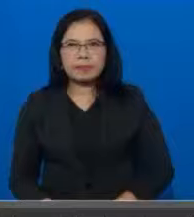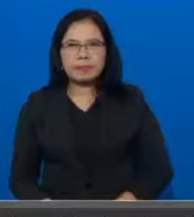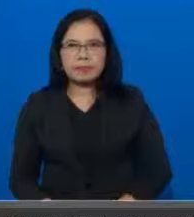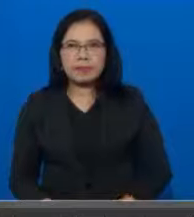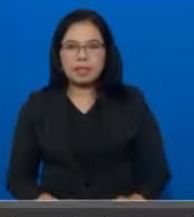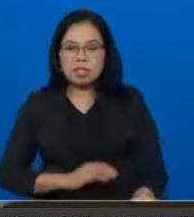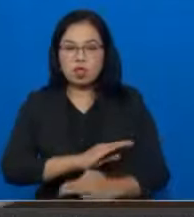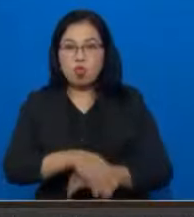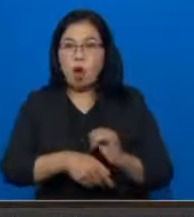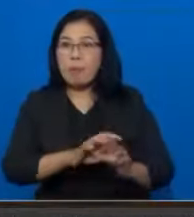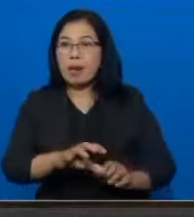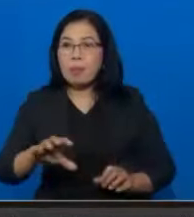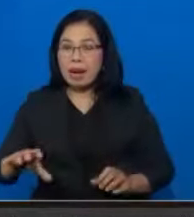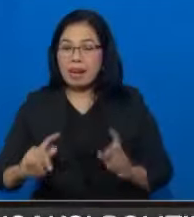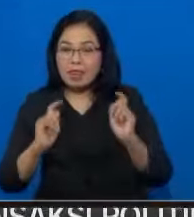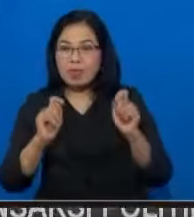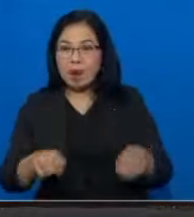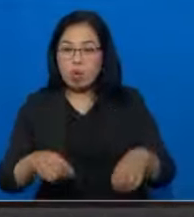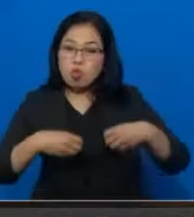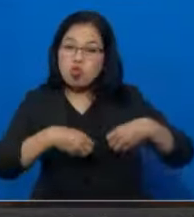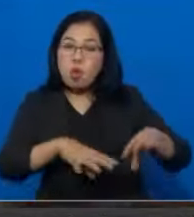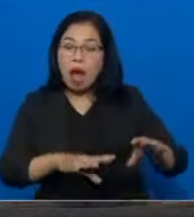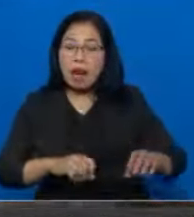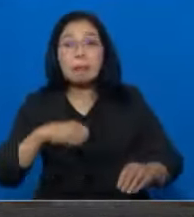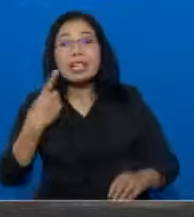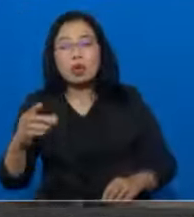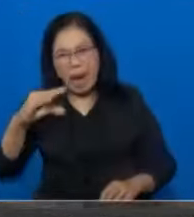Seluruh bahan yang kita beli siang ini akan digunakan untuk berjualan esok pagi.